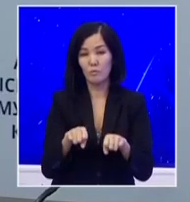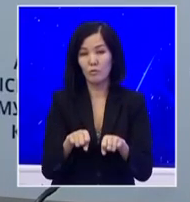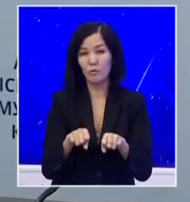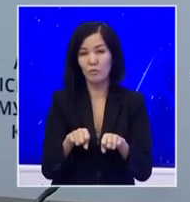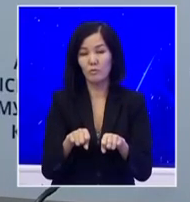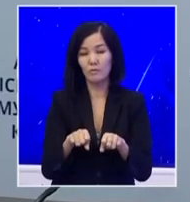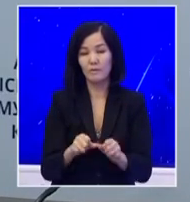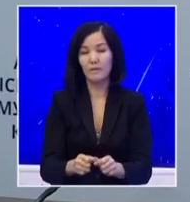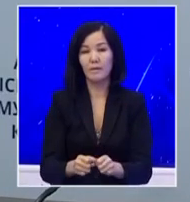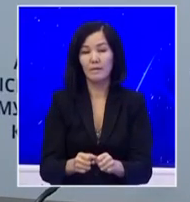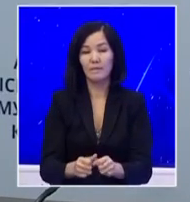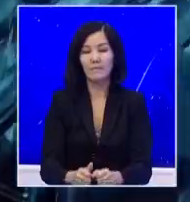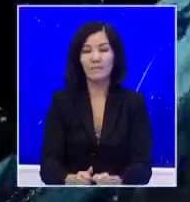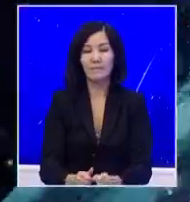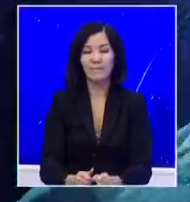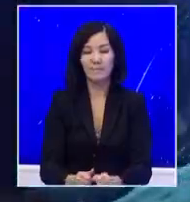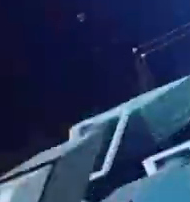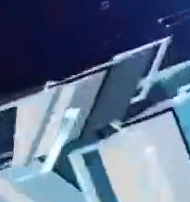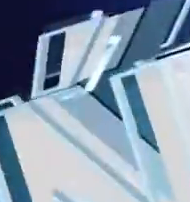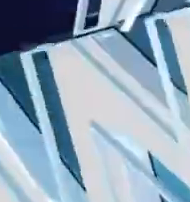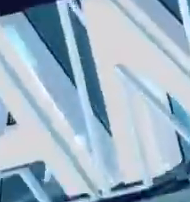шығарылу мүмкіндіктері бар.